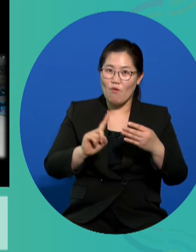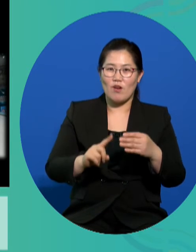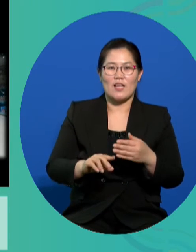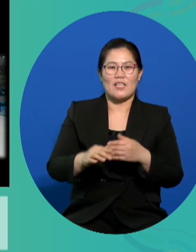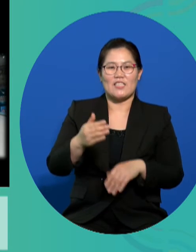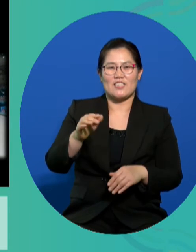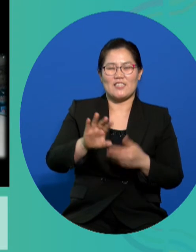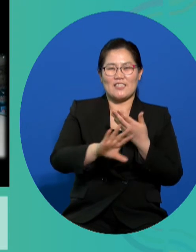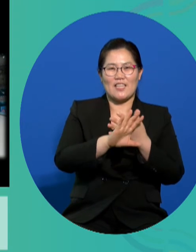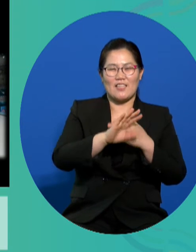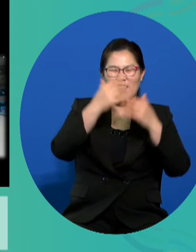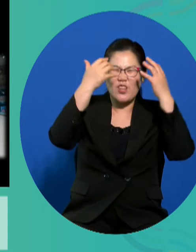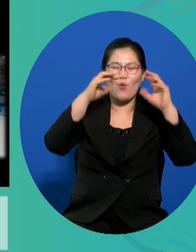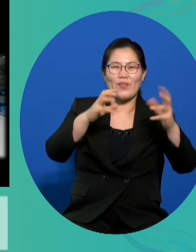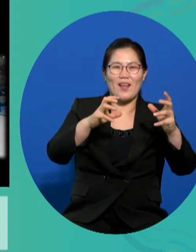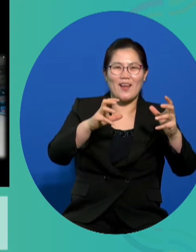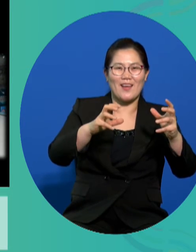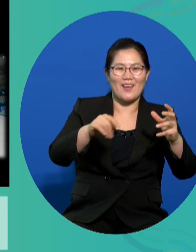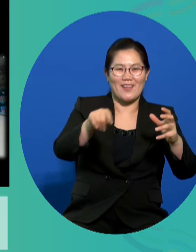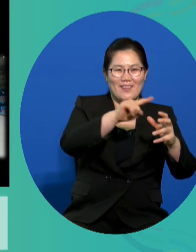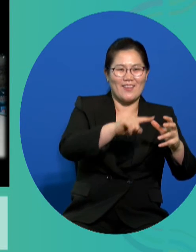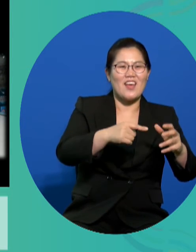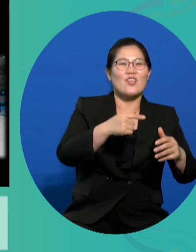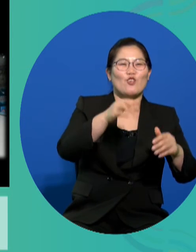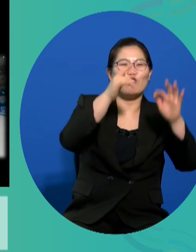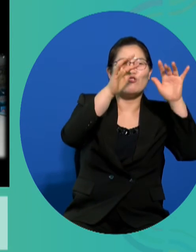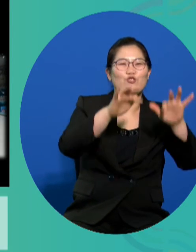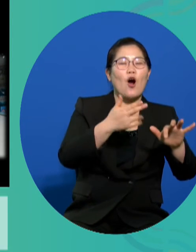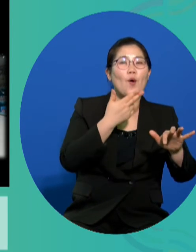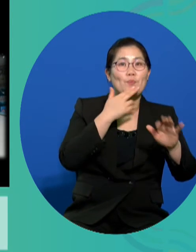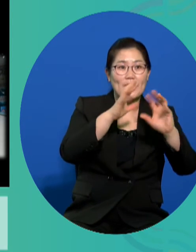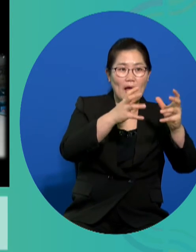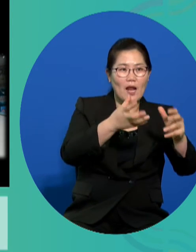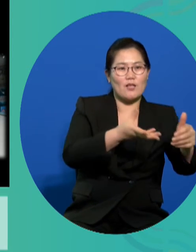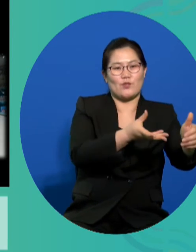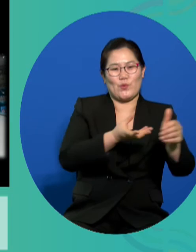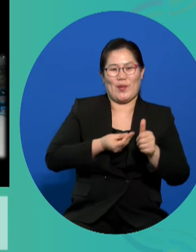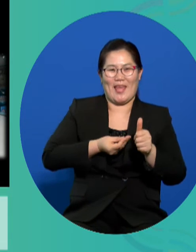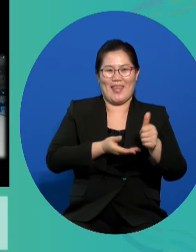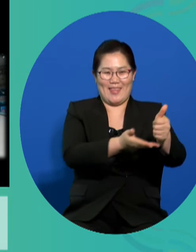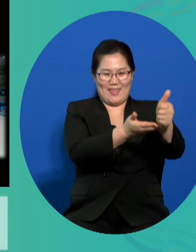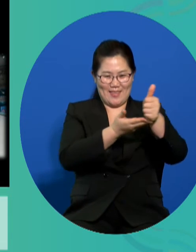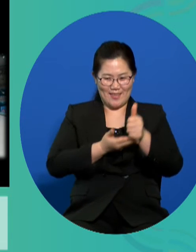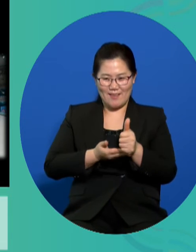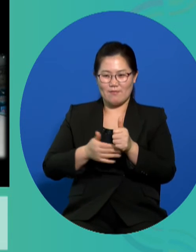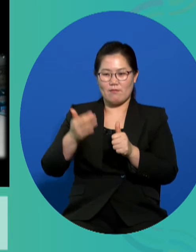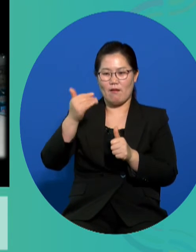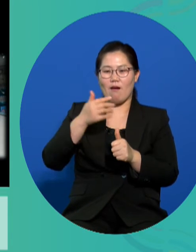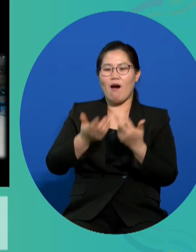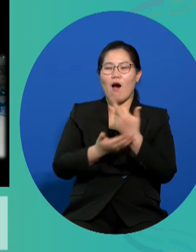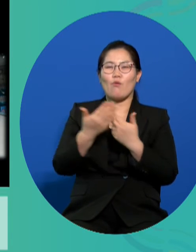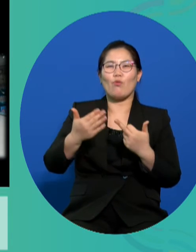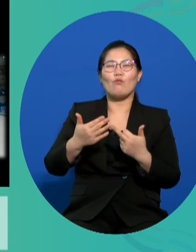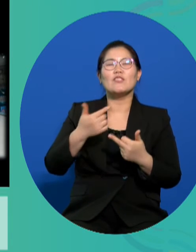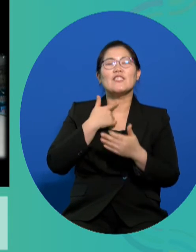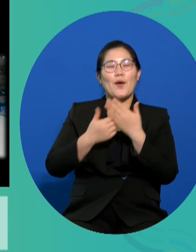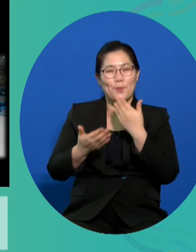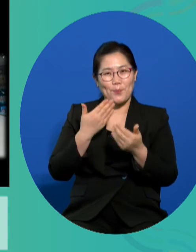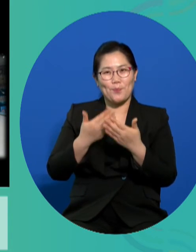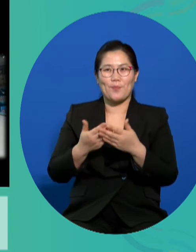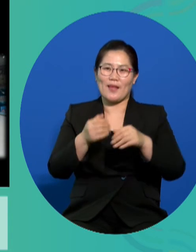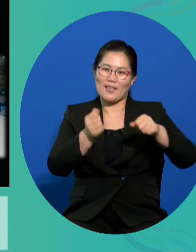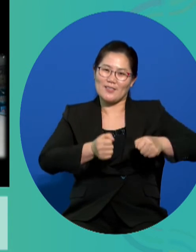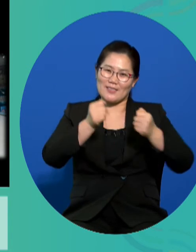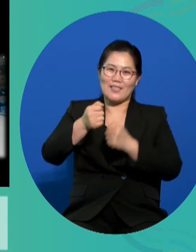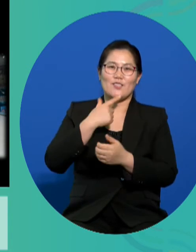체험 프로그램을 실제로 겨울에 진행하고 있습니다. 상당히 이거는 좋은 프로그램이라고 저는 생각을 하고요. 앞으로도 조금